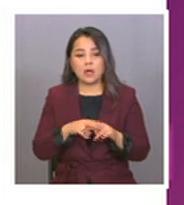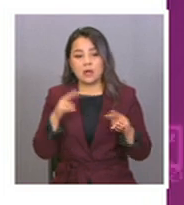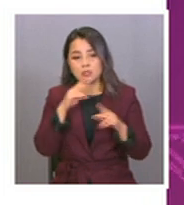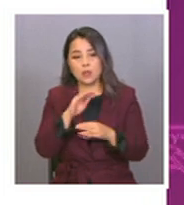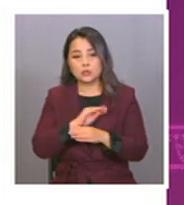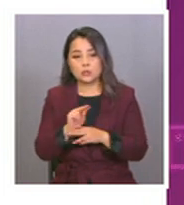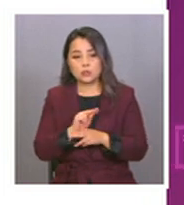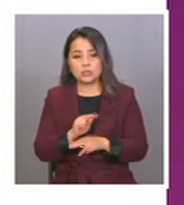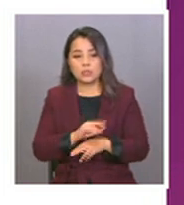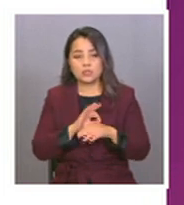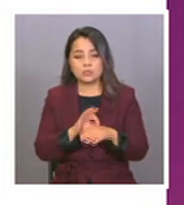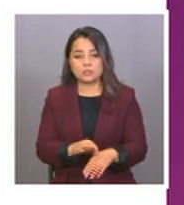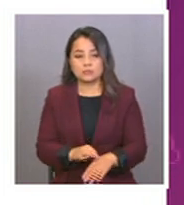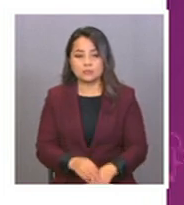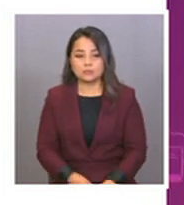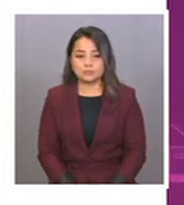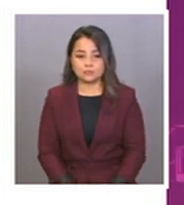түзеңіз.